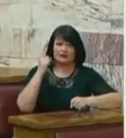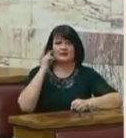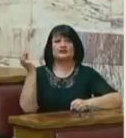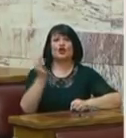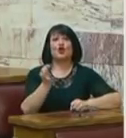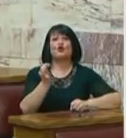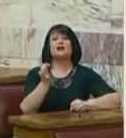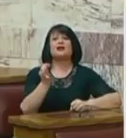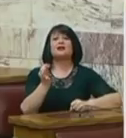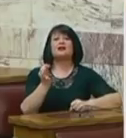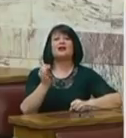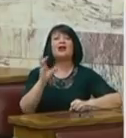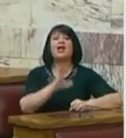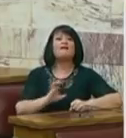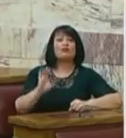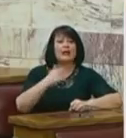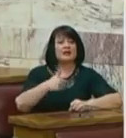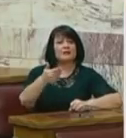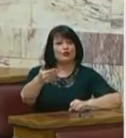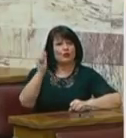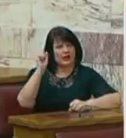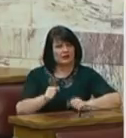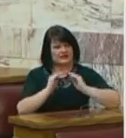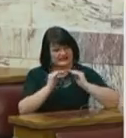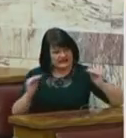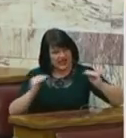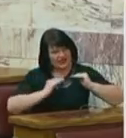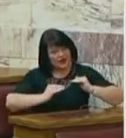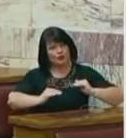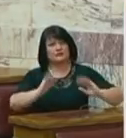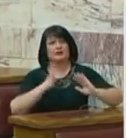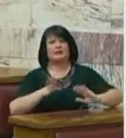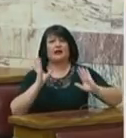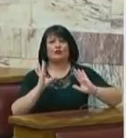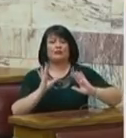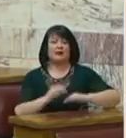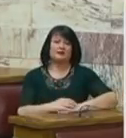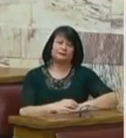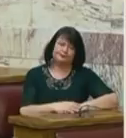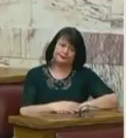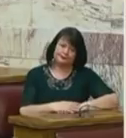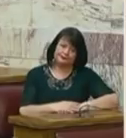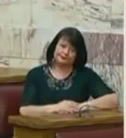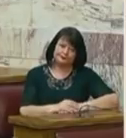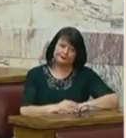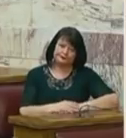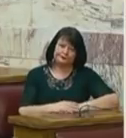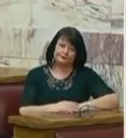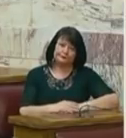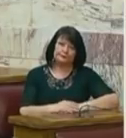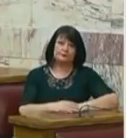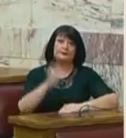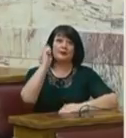το μέτωπο της ευρωπαϊκής πορείας, το μέτωπο της σταθερότητας. Αλλά με τον αυτόνομο λόγο κάθε